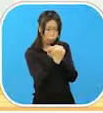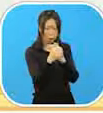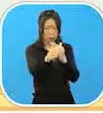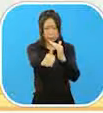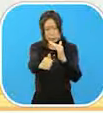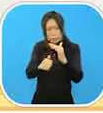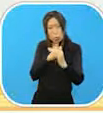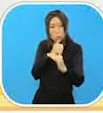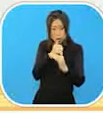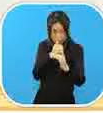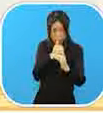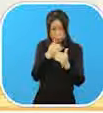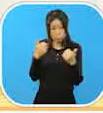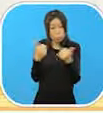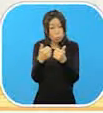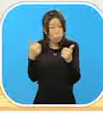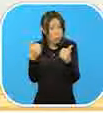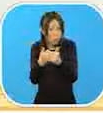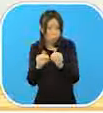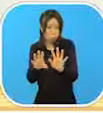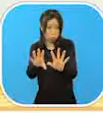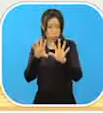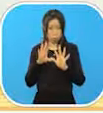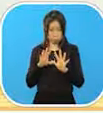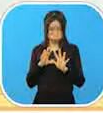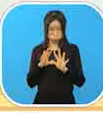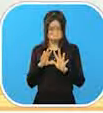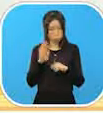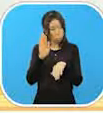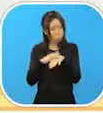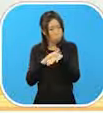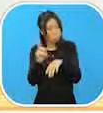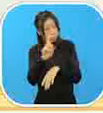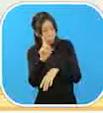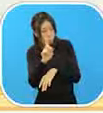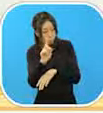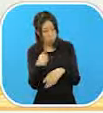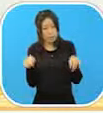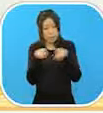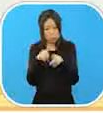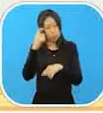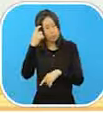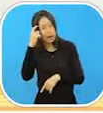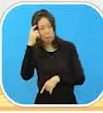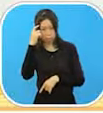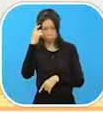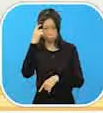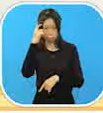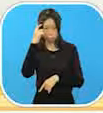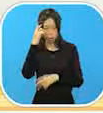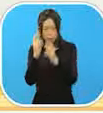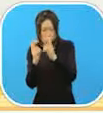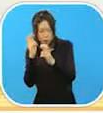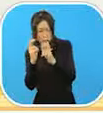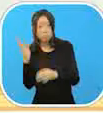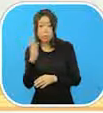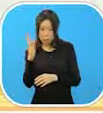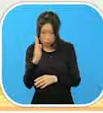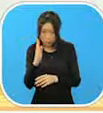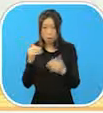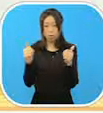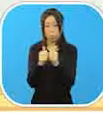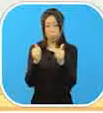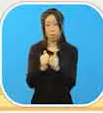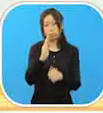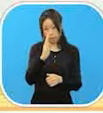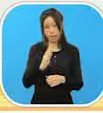あるご本人やご家族からの相談に応じ、これからのことを一緒に考えます。一人で悩まずご